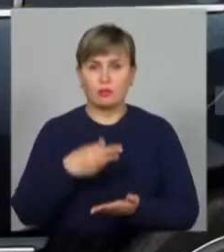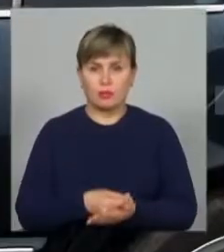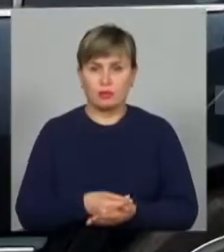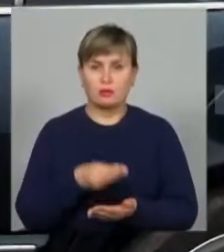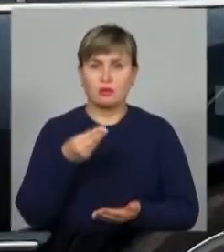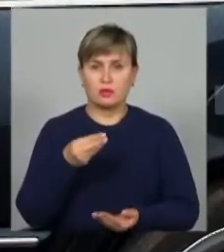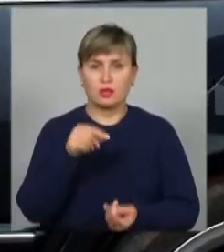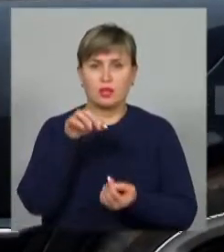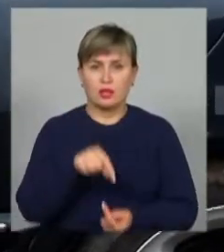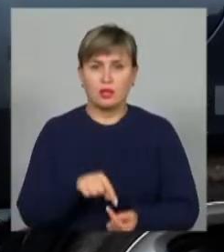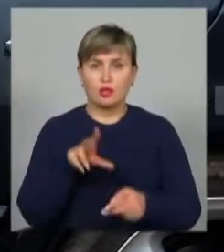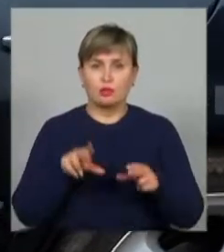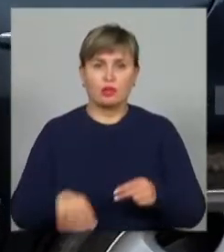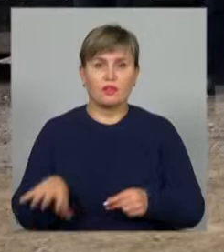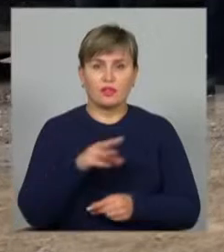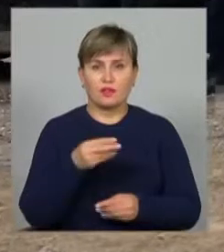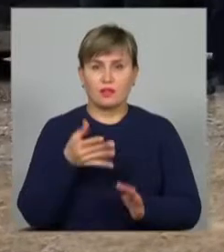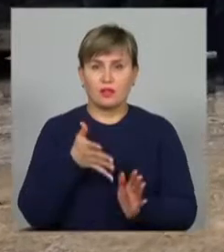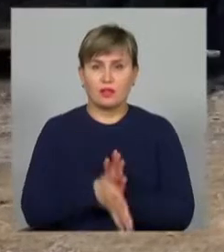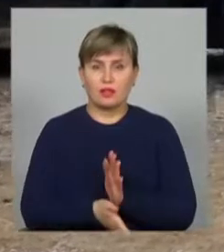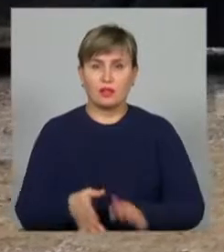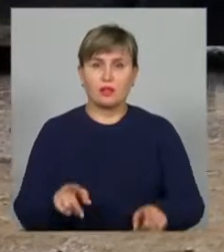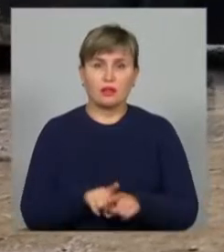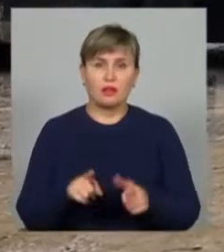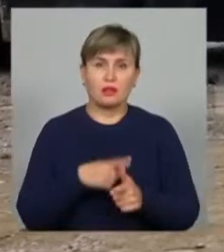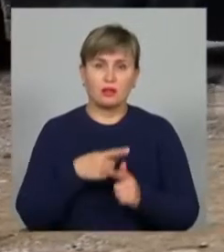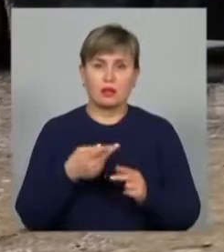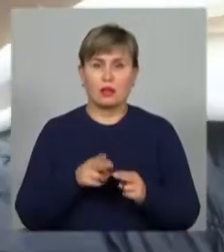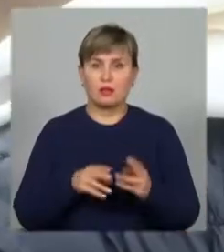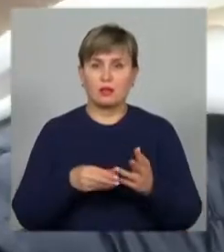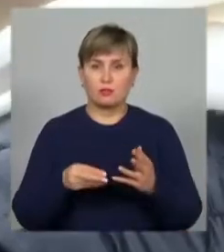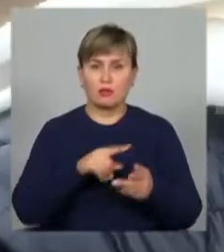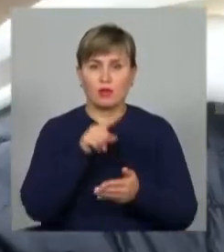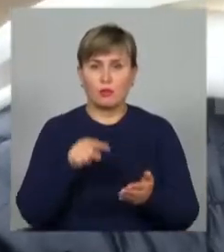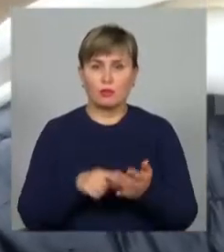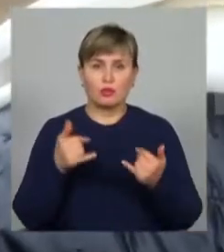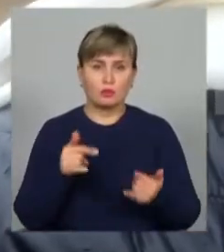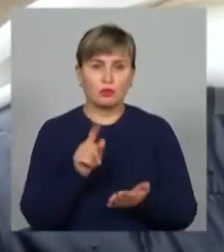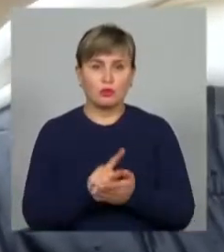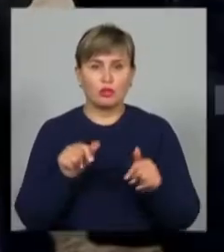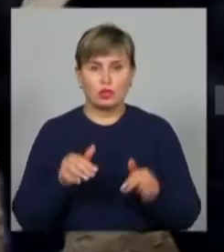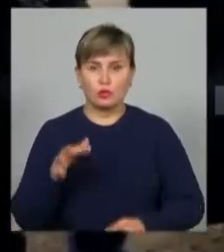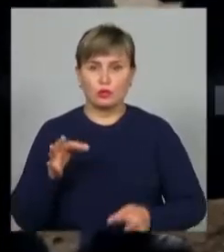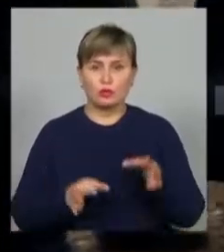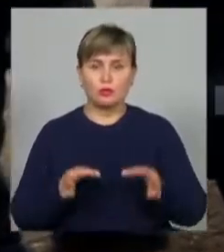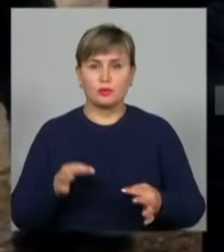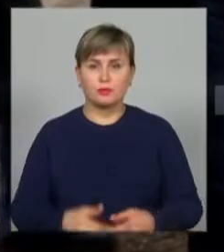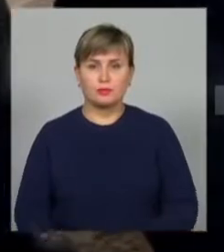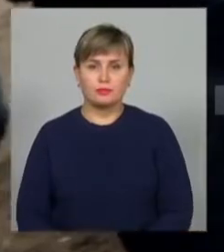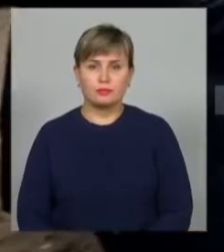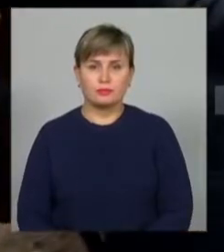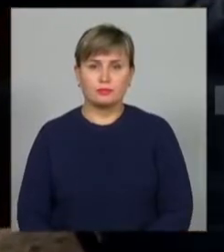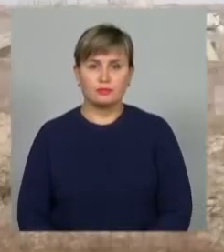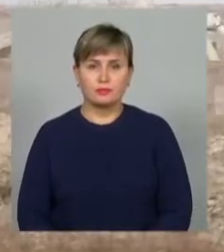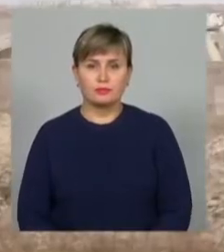достойную компенсацию с учетом всех финансовых трат. Так или иначе, этот земельный вопрос теперь должен решить суд. Айдана Нураш,